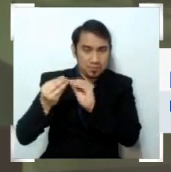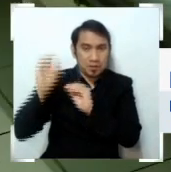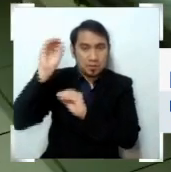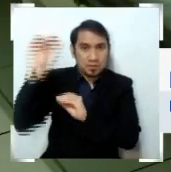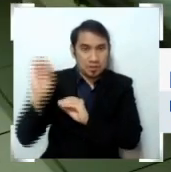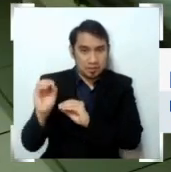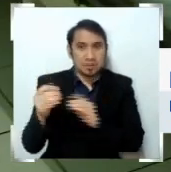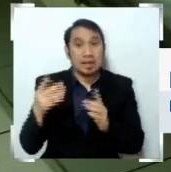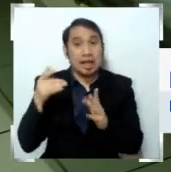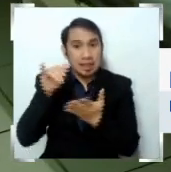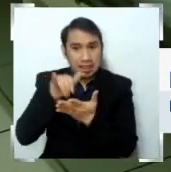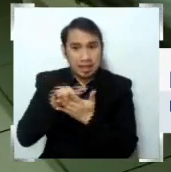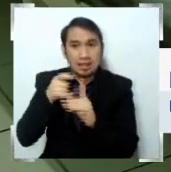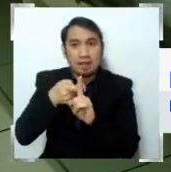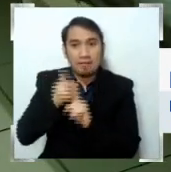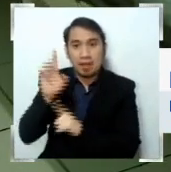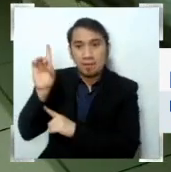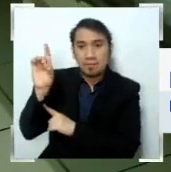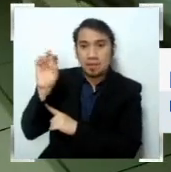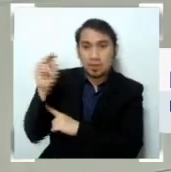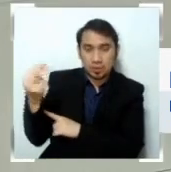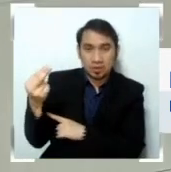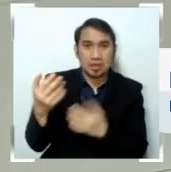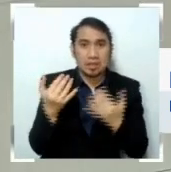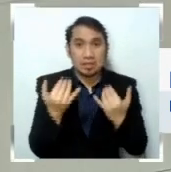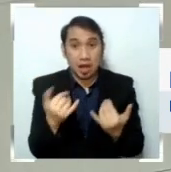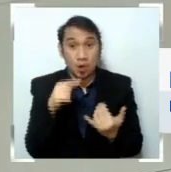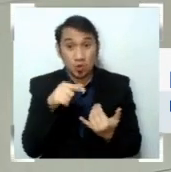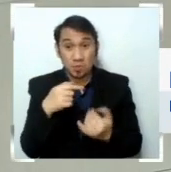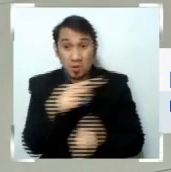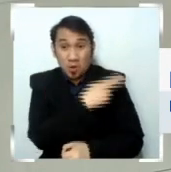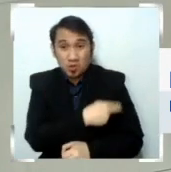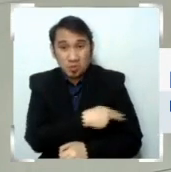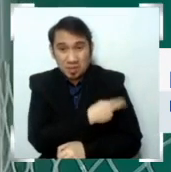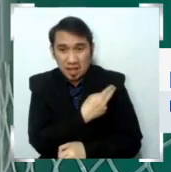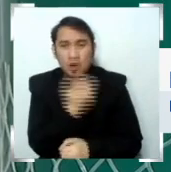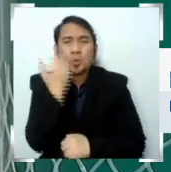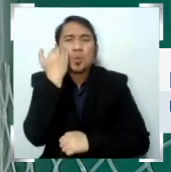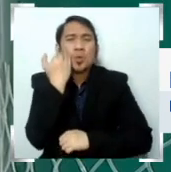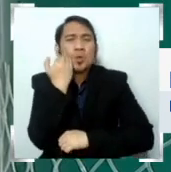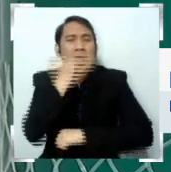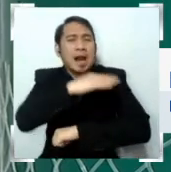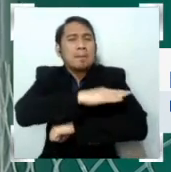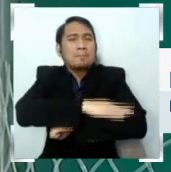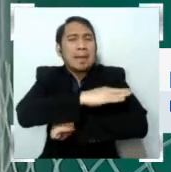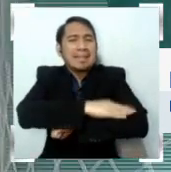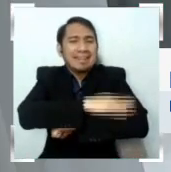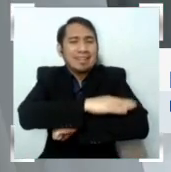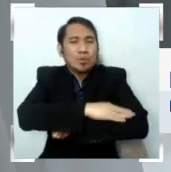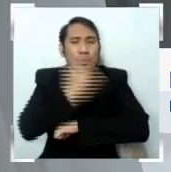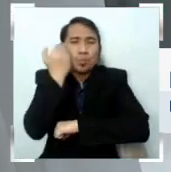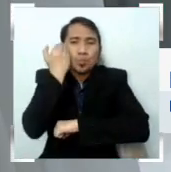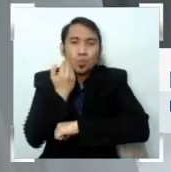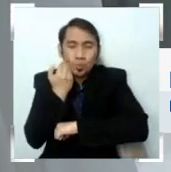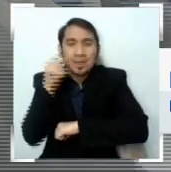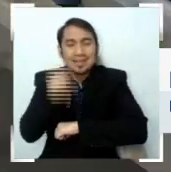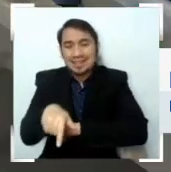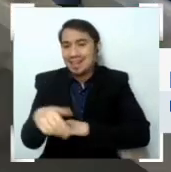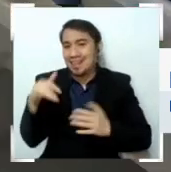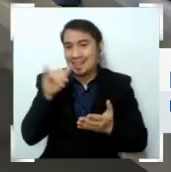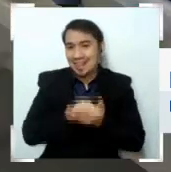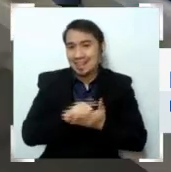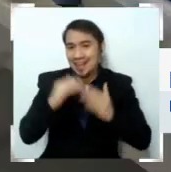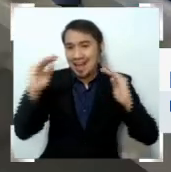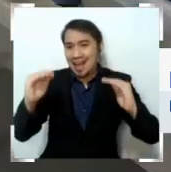DOH, kinukulang na rin ang mga hospital bed sa mahigit 20 probinsya, kaya nananatili sa high hanggang critical risk